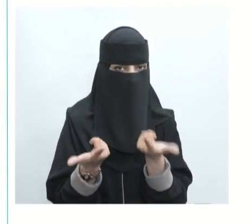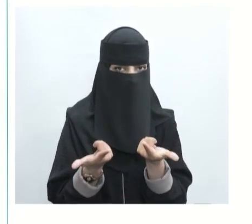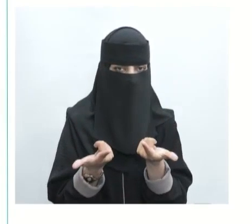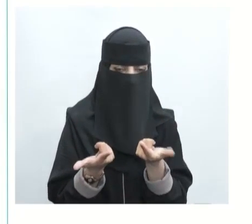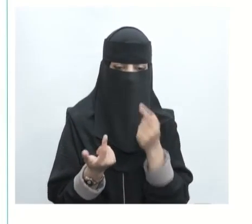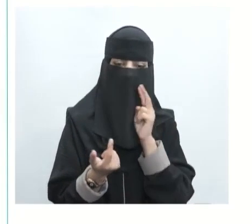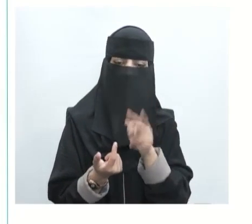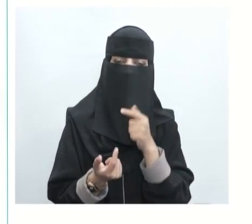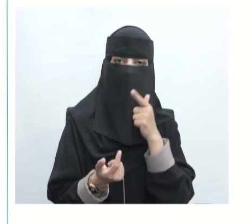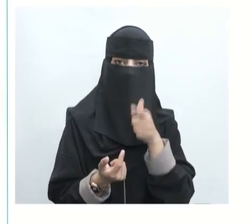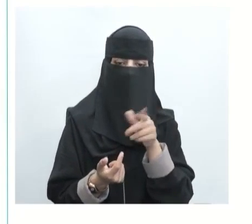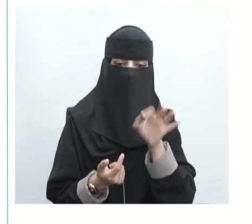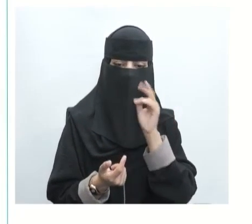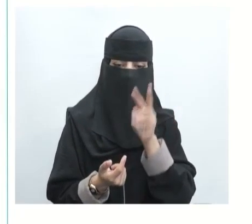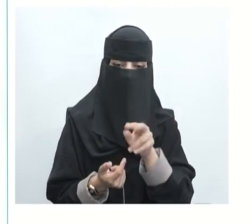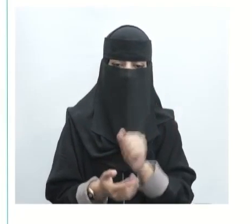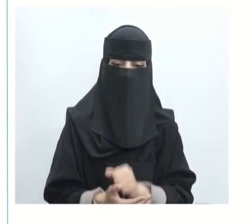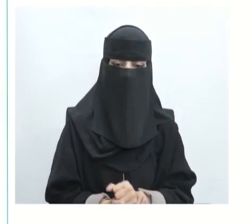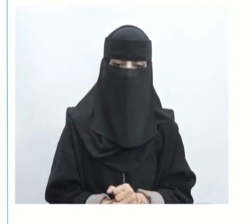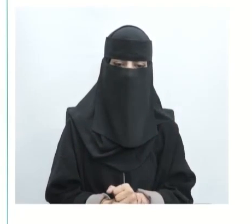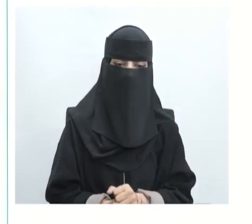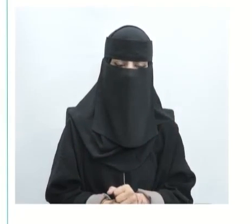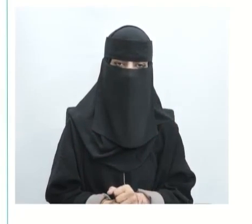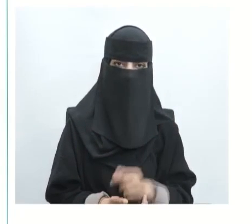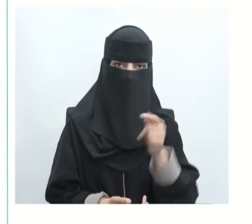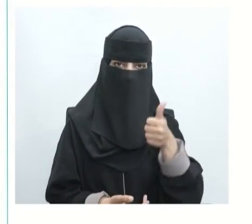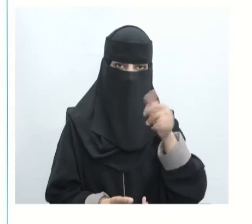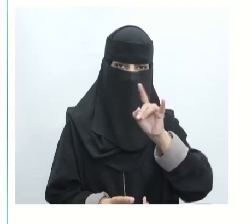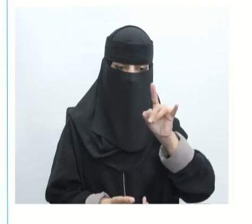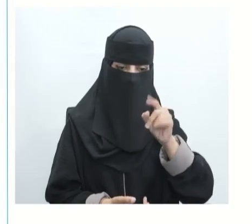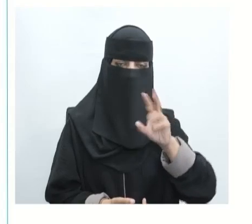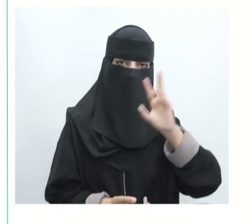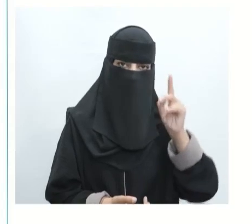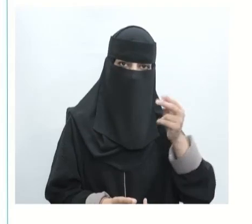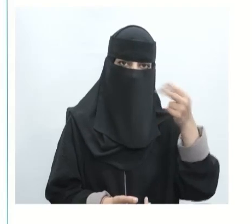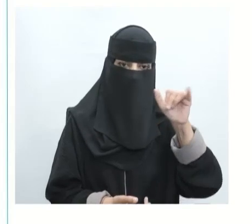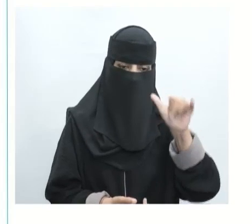فنقول لدي إلا وغير وسوى،